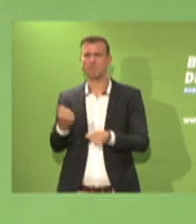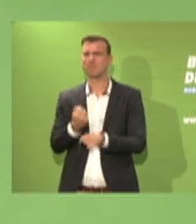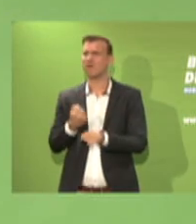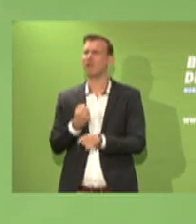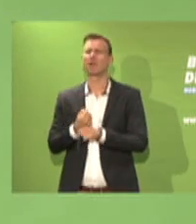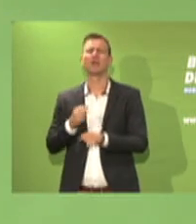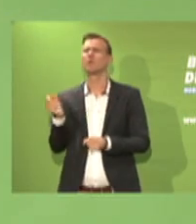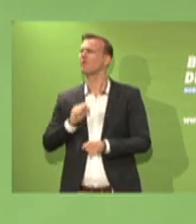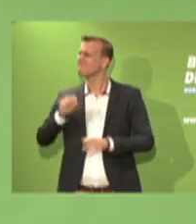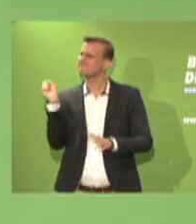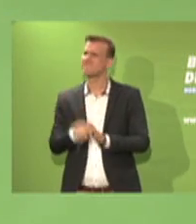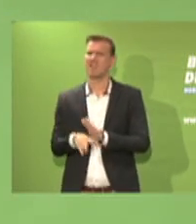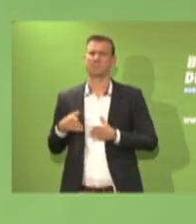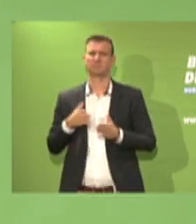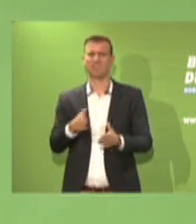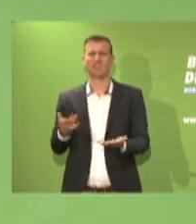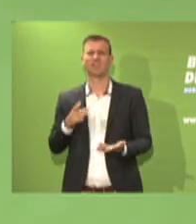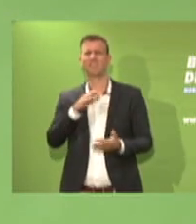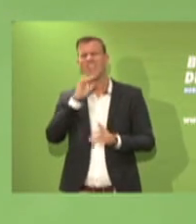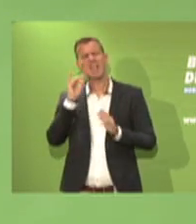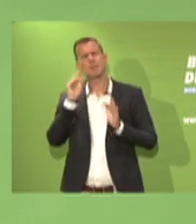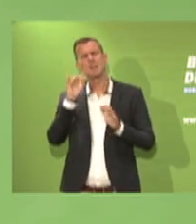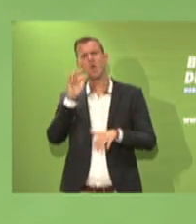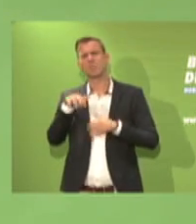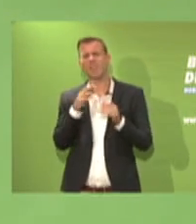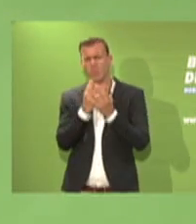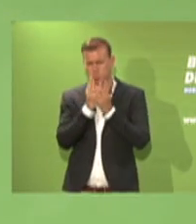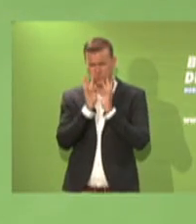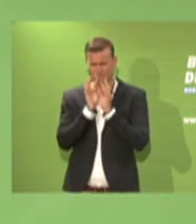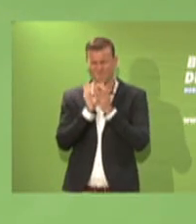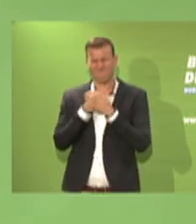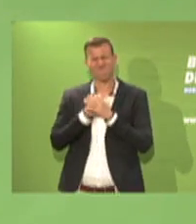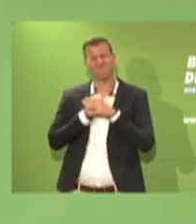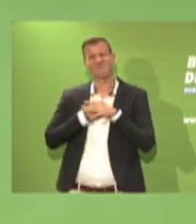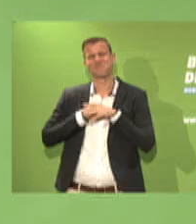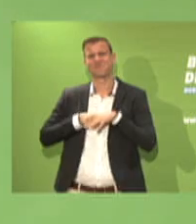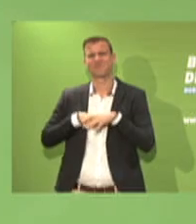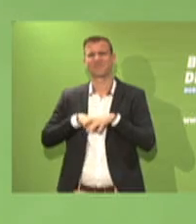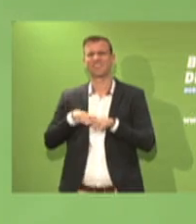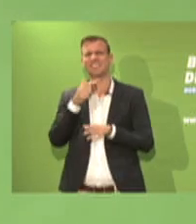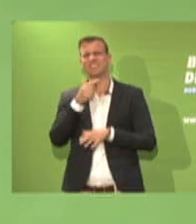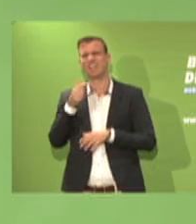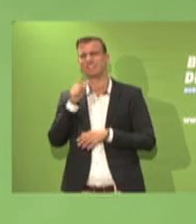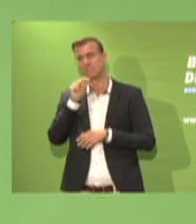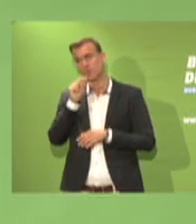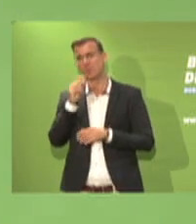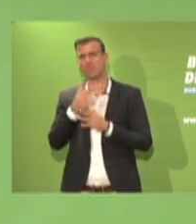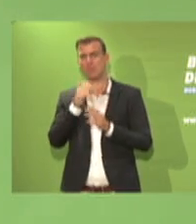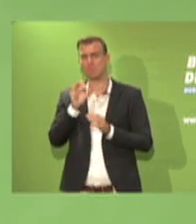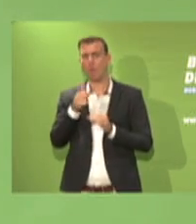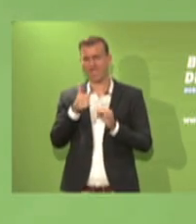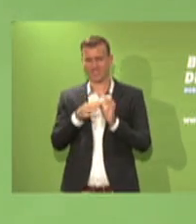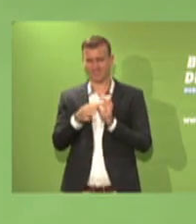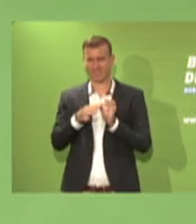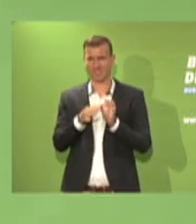agrarindustriellen Massentierhaltung, diese vielen Millionen Tiere eingefärcht in engsten Ställen. 22 Hühnchen als Beispiel auf dem Quadratmeter,